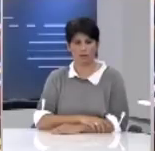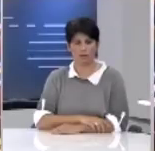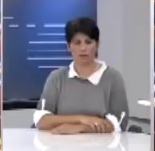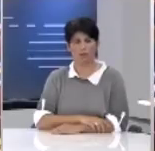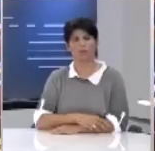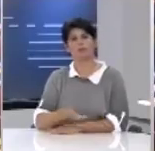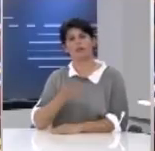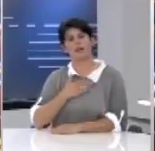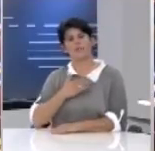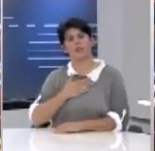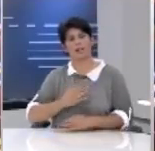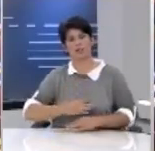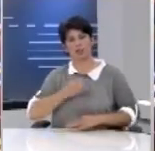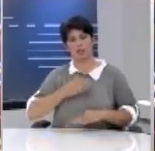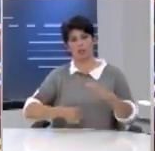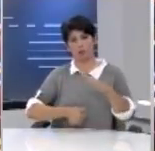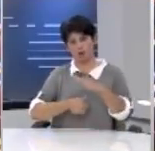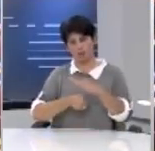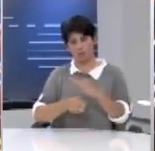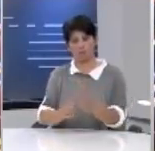Ευχαριστώ, κύριε Πρόεδρε.